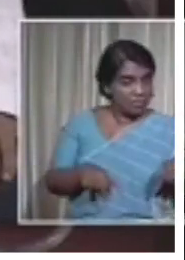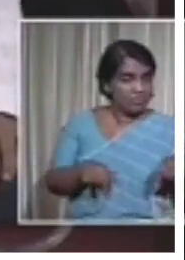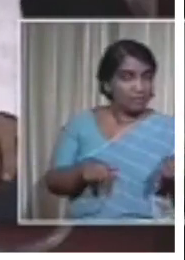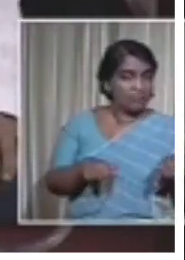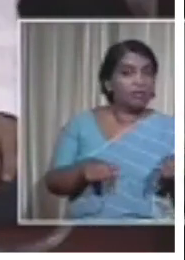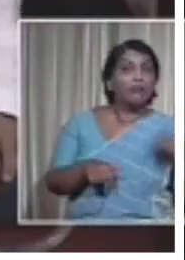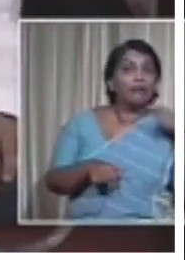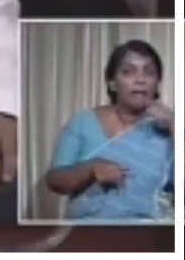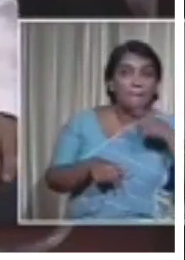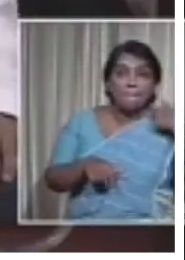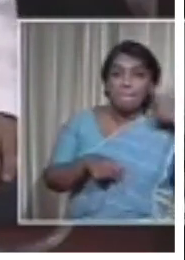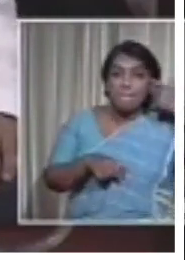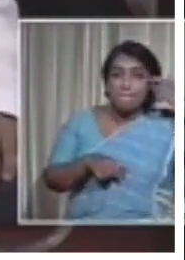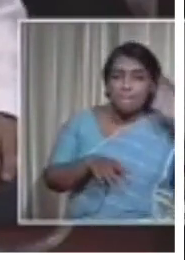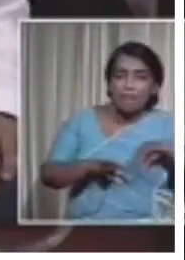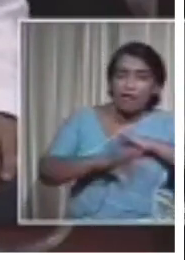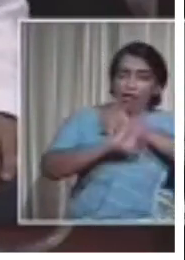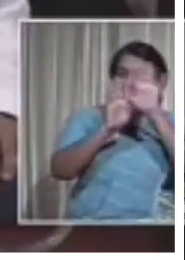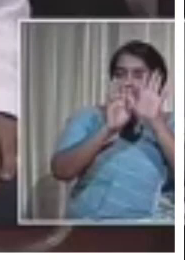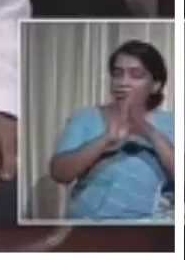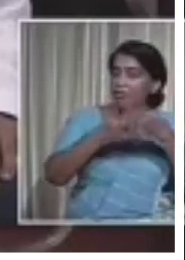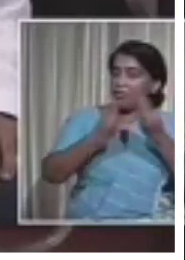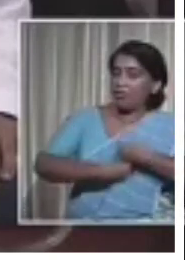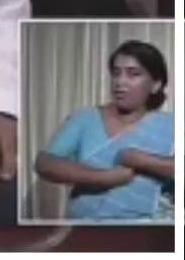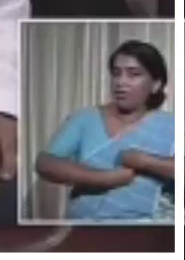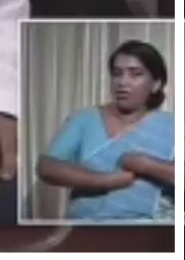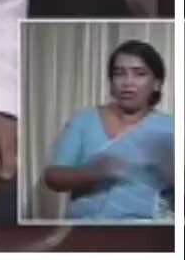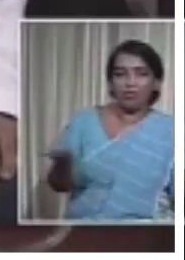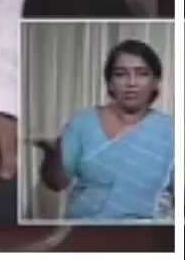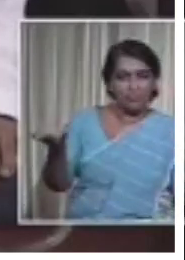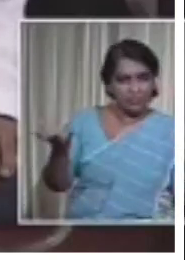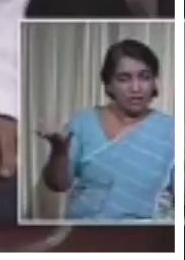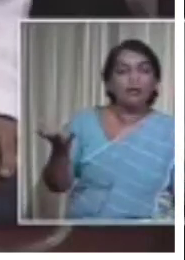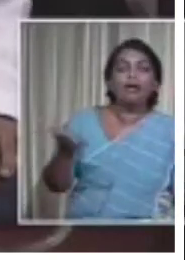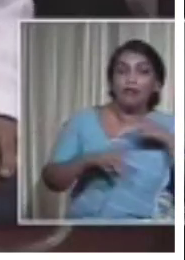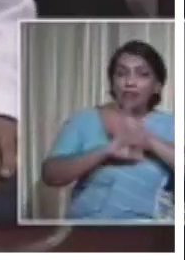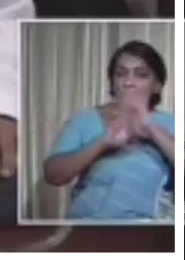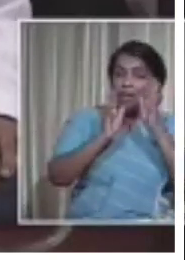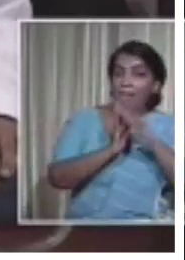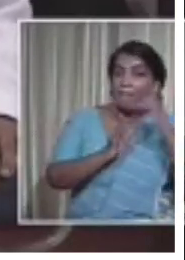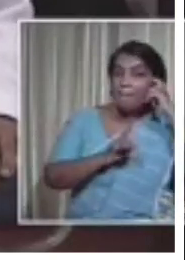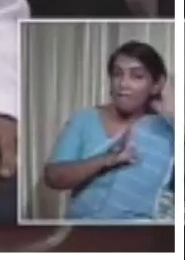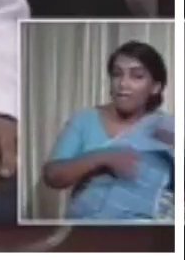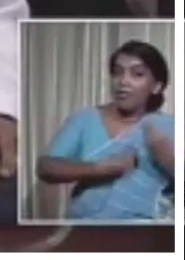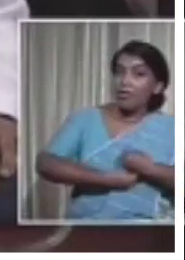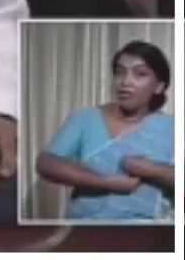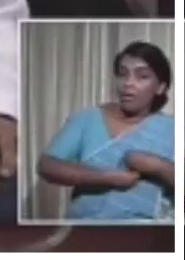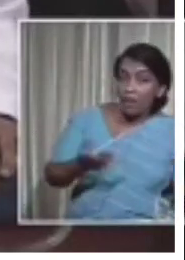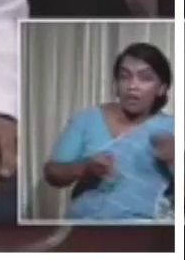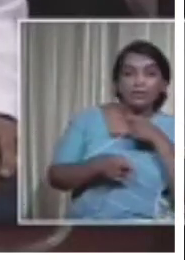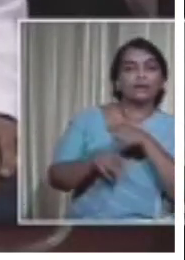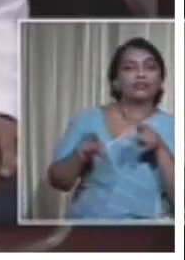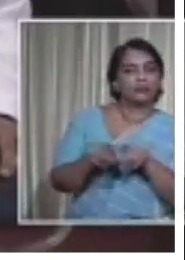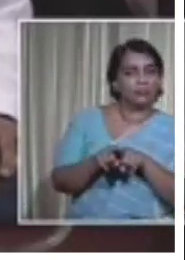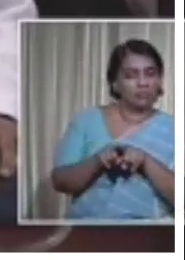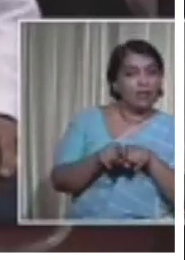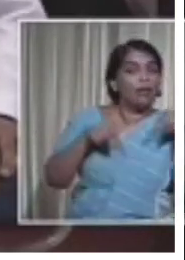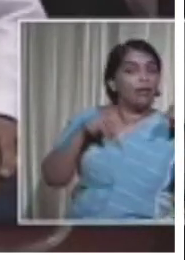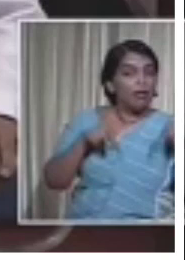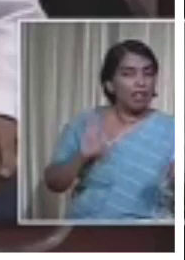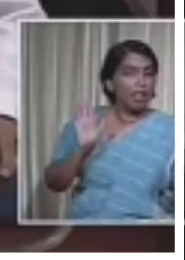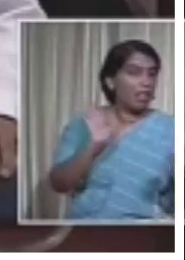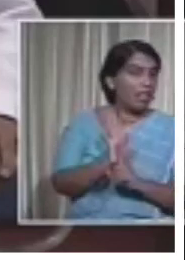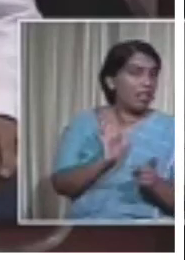ஏற்பட்டுள்ளது. இந்நிலையில் ஊரடங்கு சட்டத்தை பிறப்பிப்பதாலோ அல்லது அவசரகால சட்டத்தை கொண்டு வருவதாலோ அன்றே சமூக